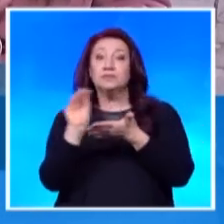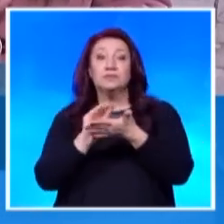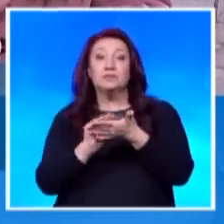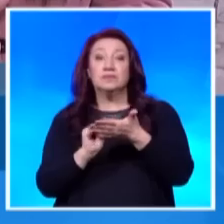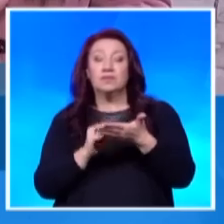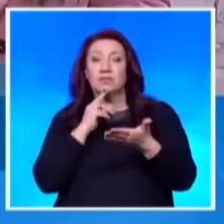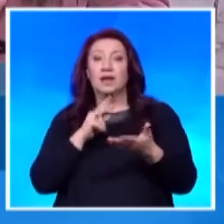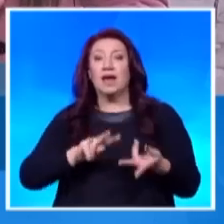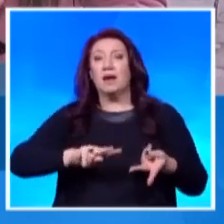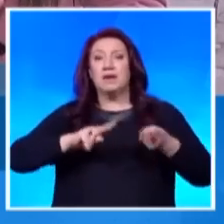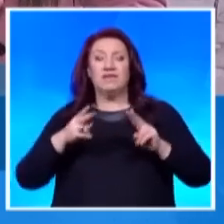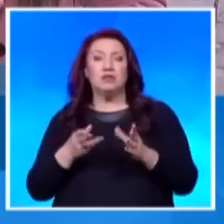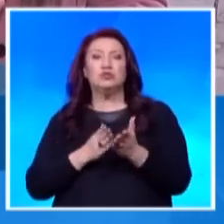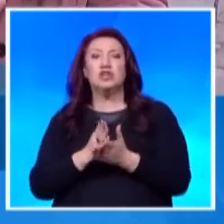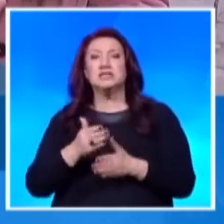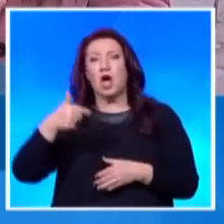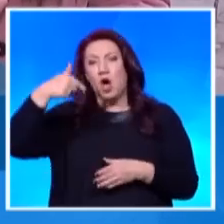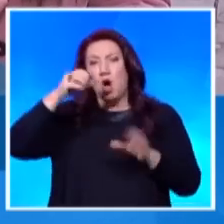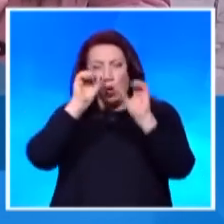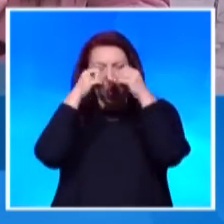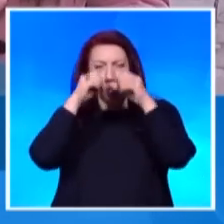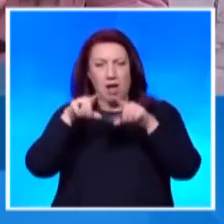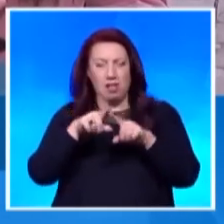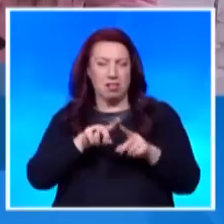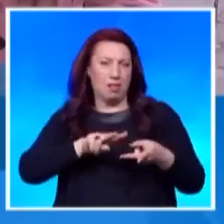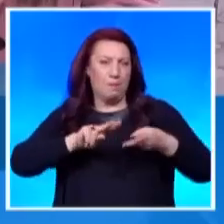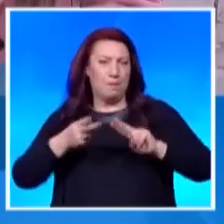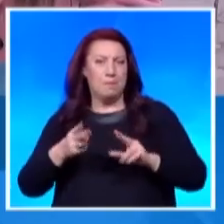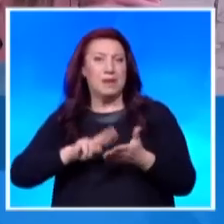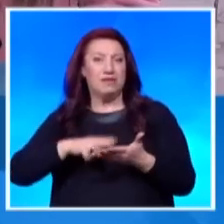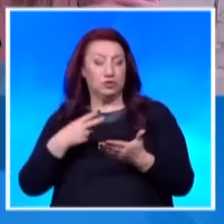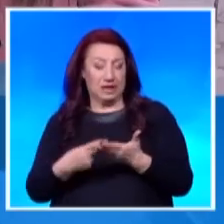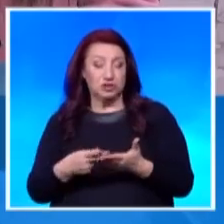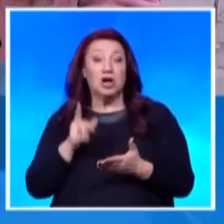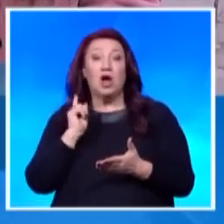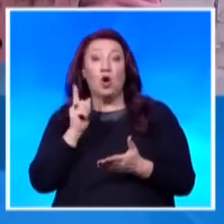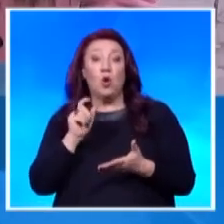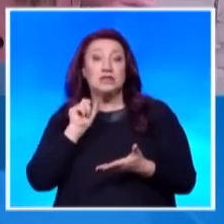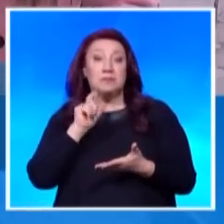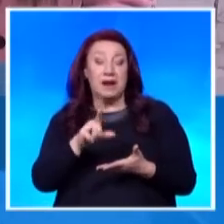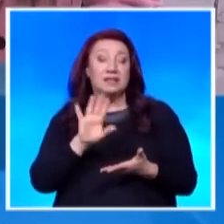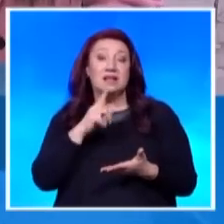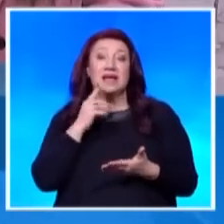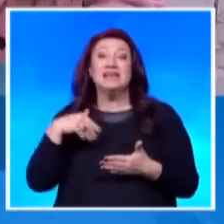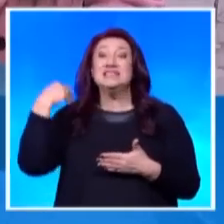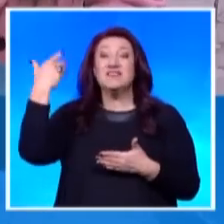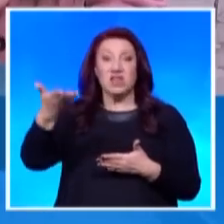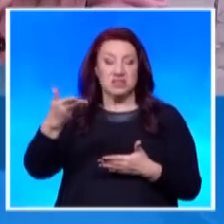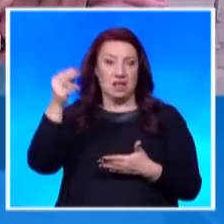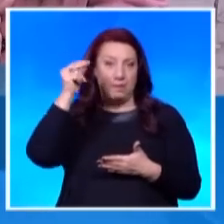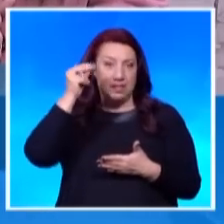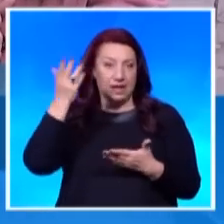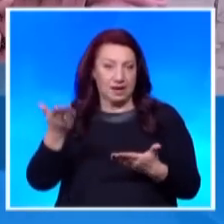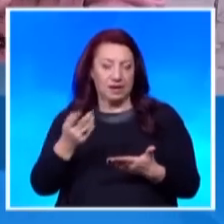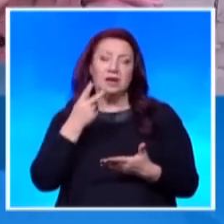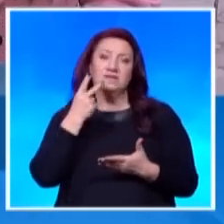чрез Google Translate, а авторът му е извън територията на България. Това обаче предстои да бъде доказано. Хронологията на събитията разказваме